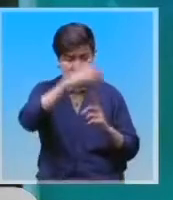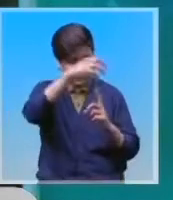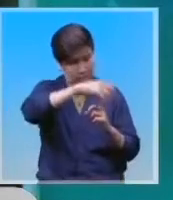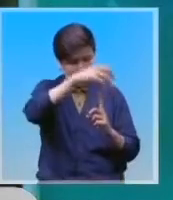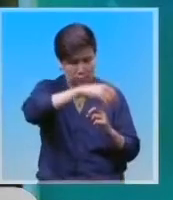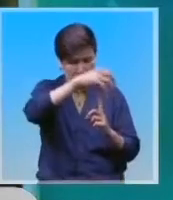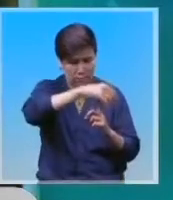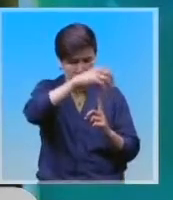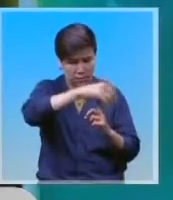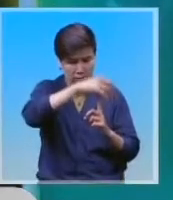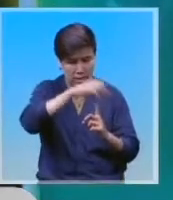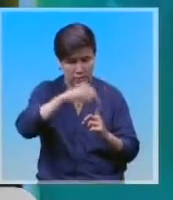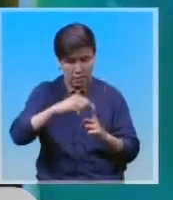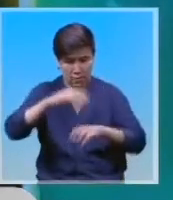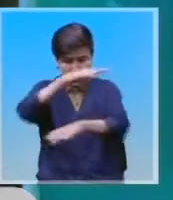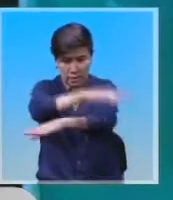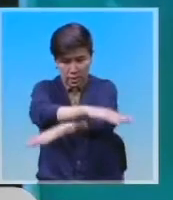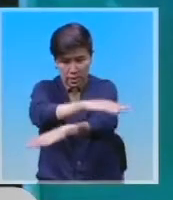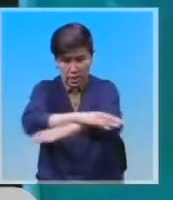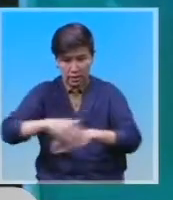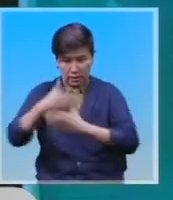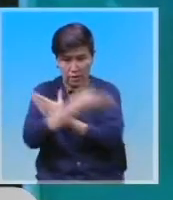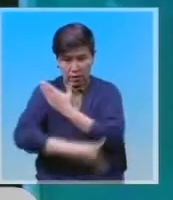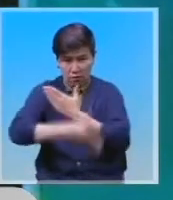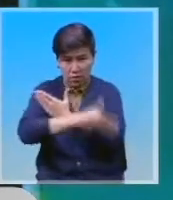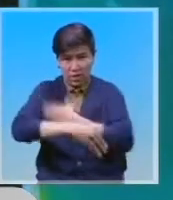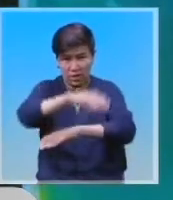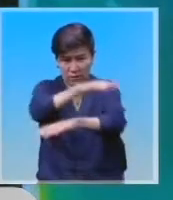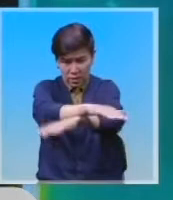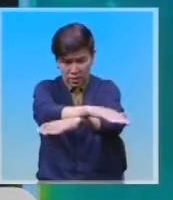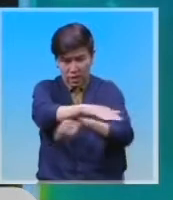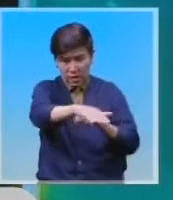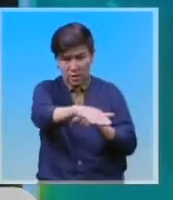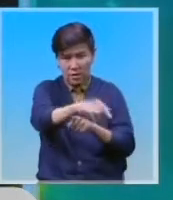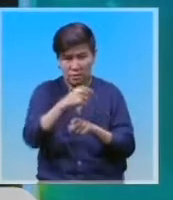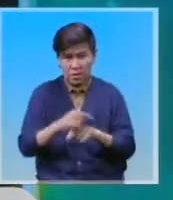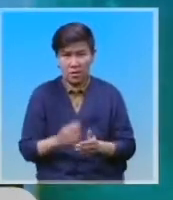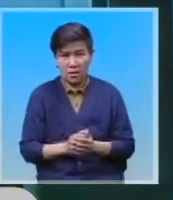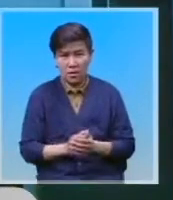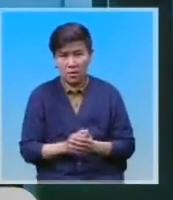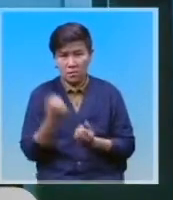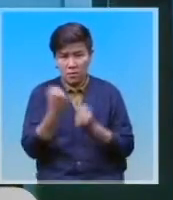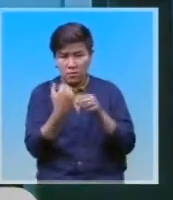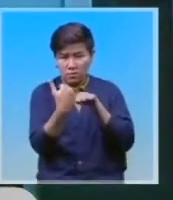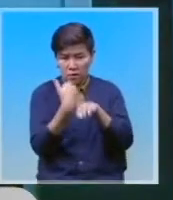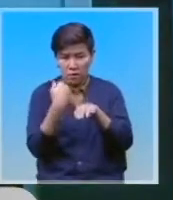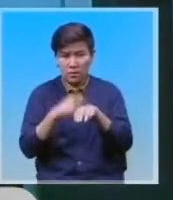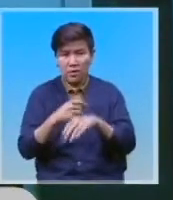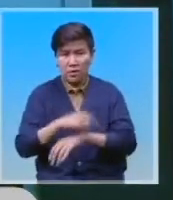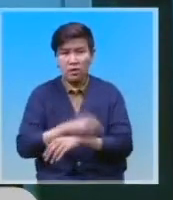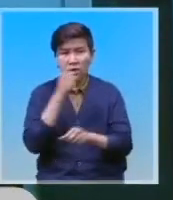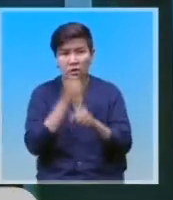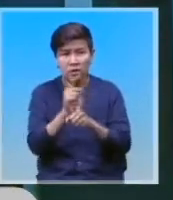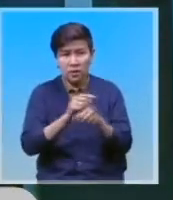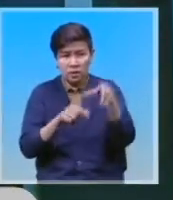ครับบริเวณจุดตัดทางรถไฟเนี่ยมันก็จะมีแท่งปูนแบเรียร์ใช่ไหมครับเขาก็เลยผุดไอเดียเจ๋งๆนะเขาบอกว่ามีการไปเพ้นท์เป็นรูปร